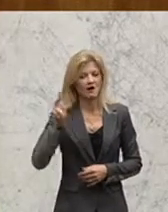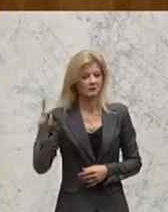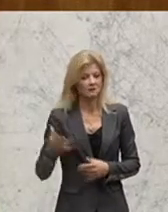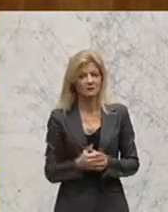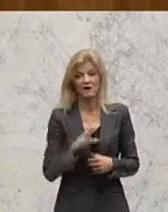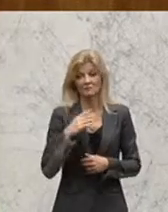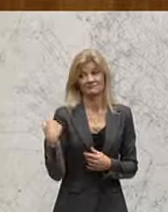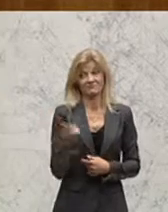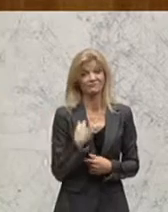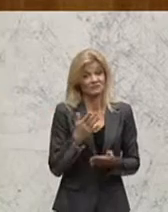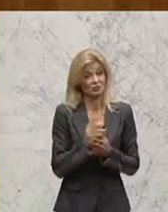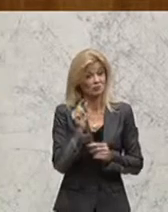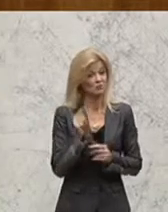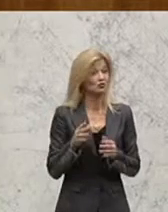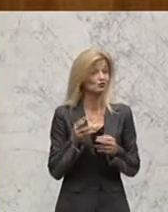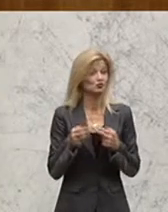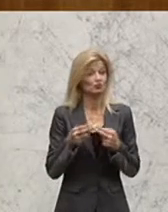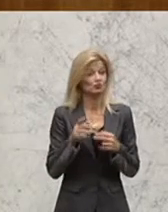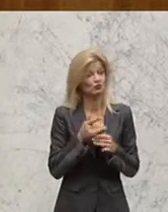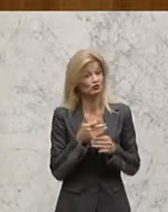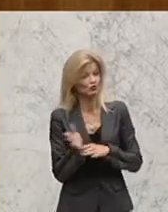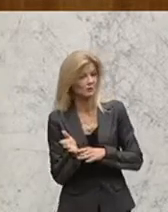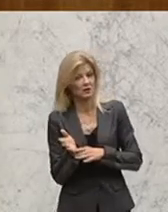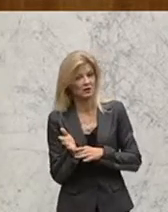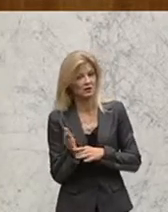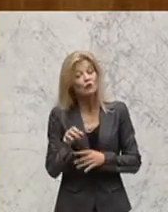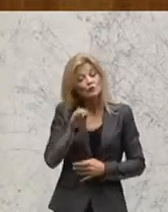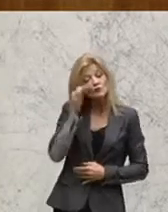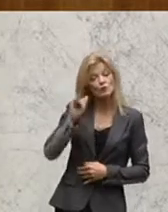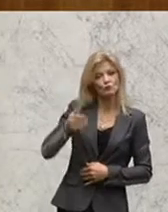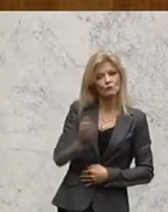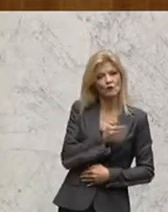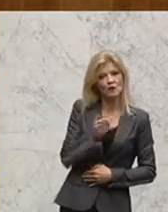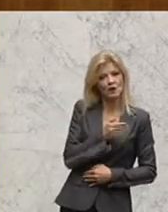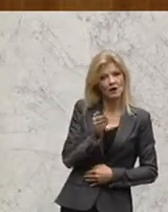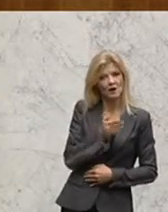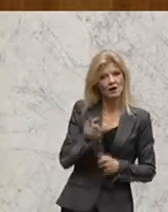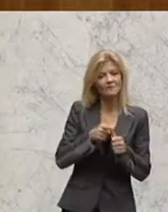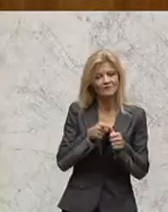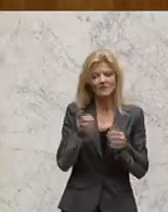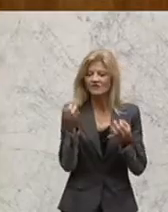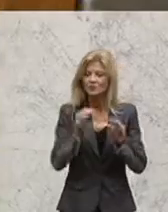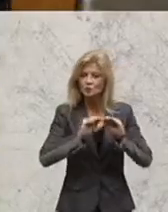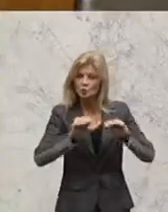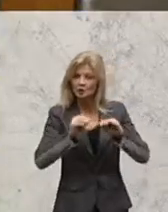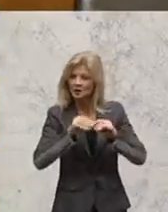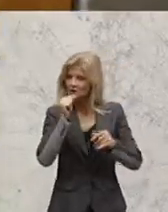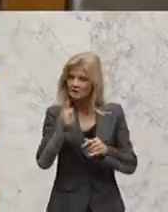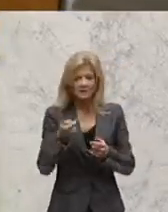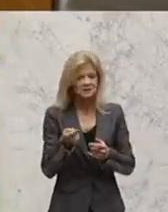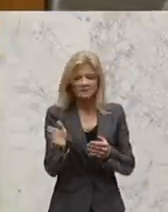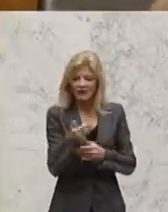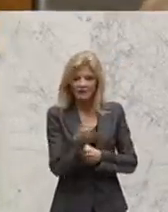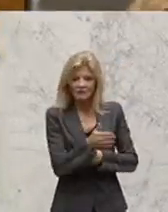Schritte zu spät. Die Frühansetzung ist das Notwendige. Und wenn man die Lehrinhalte nicht abstellt, dann darf man sich nicht